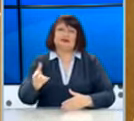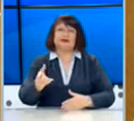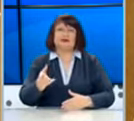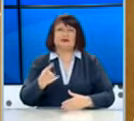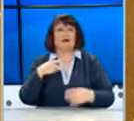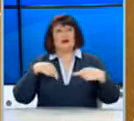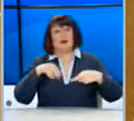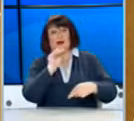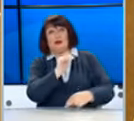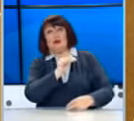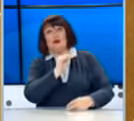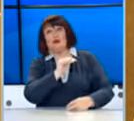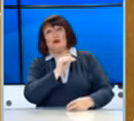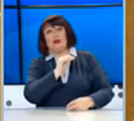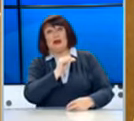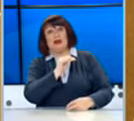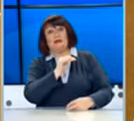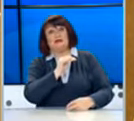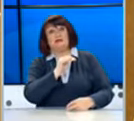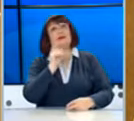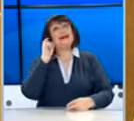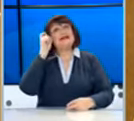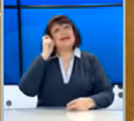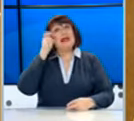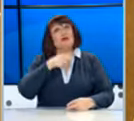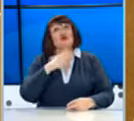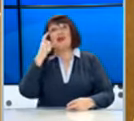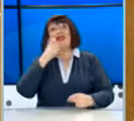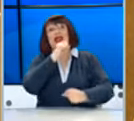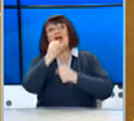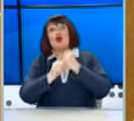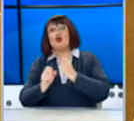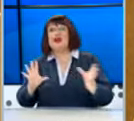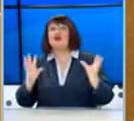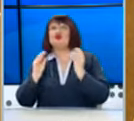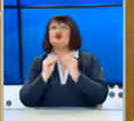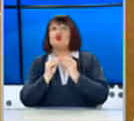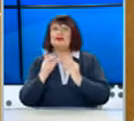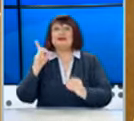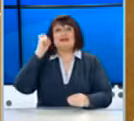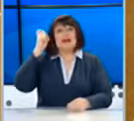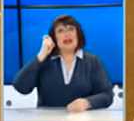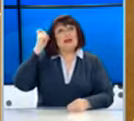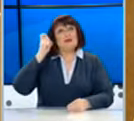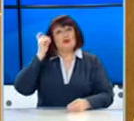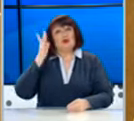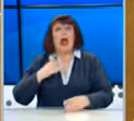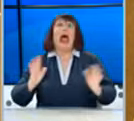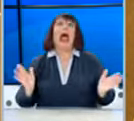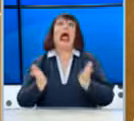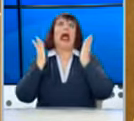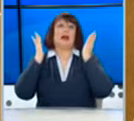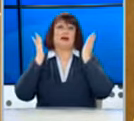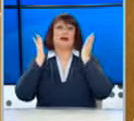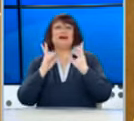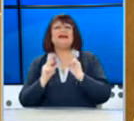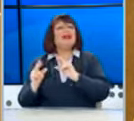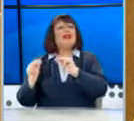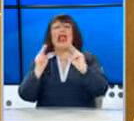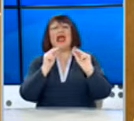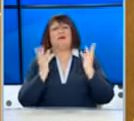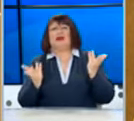Υπουργέ, με δική σας διακυβέρνηση, σε 10 χρόνια από τώρα, ανώμη γέννητο, τι θα συζητάμε σε αυτή την